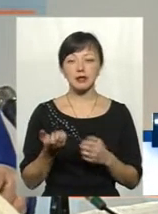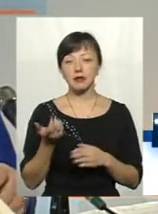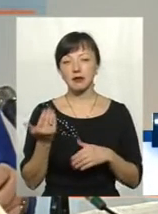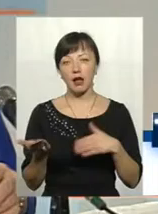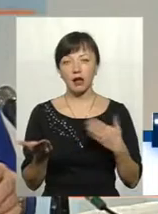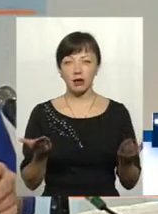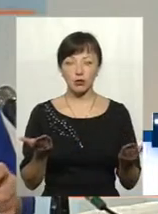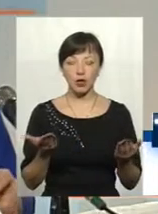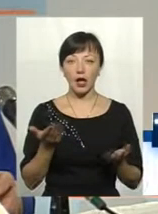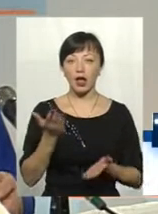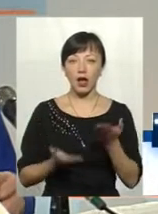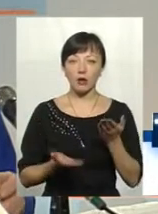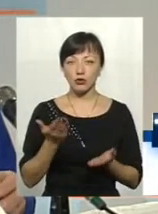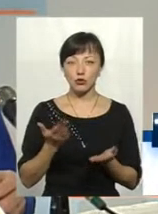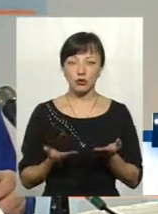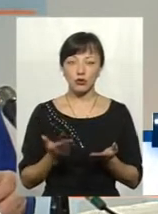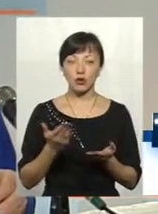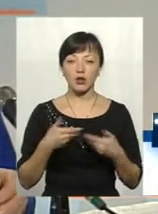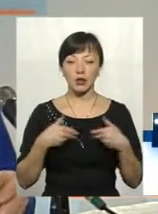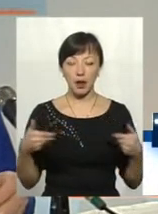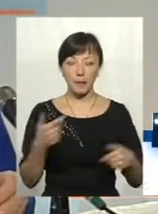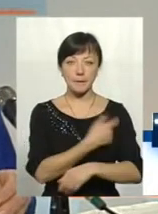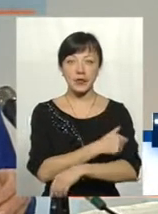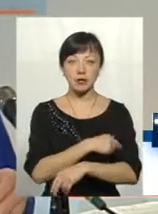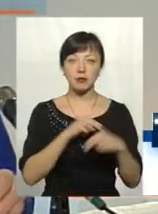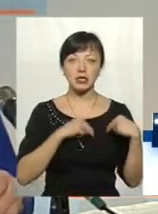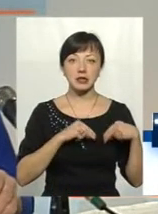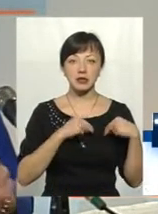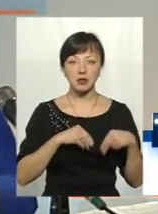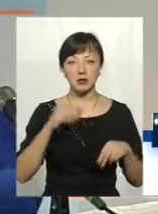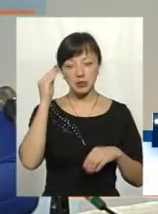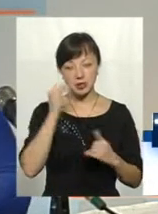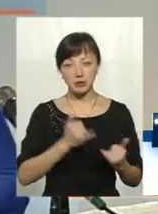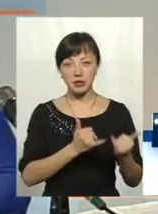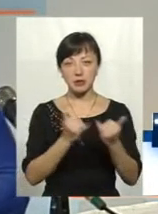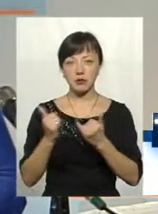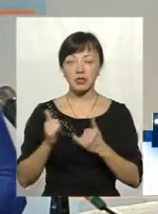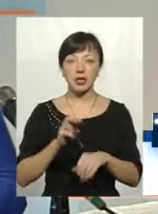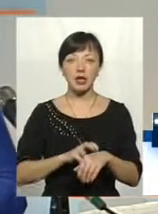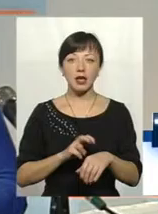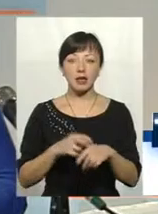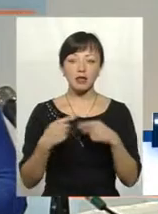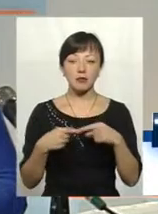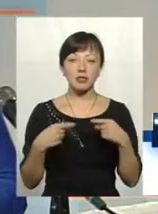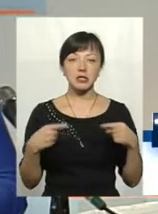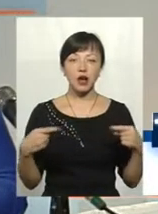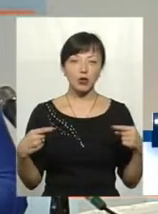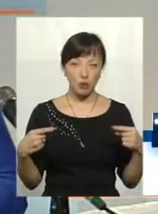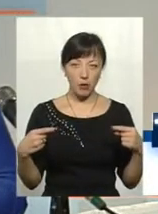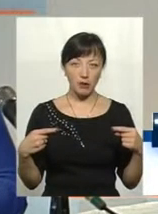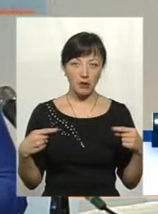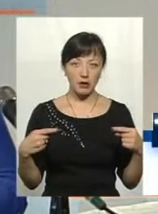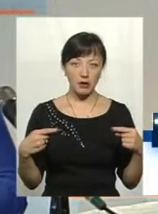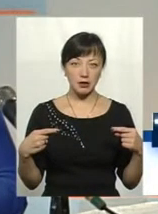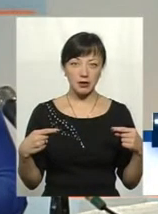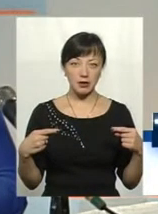Якщо нам, медичним працівникам, з точки зору забезпеченості лікарськими засобами,